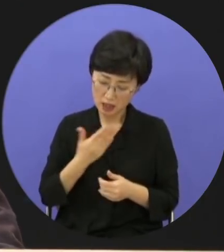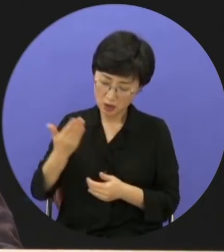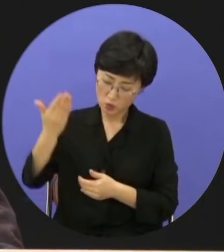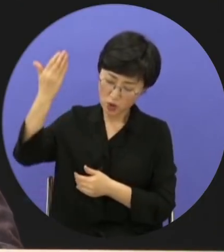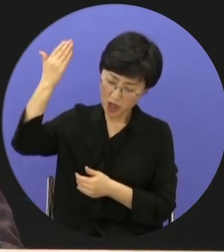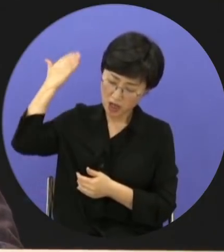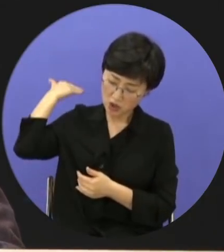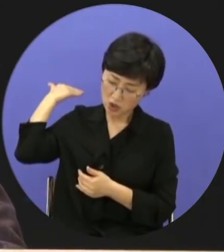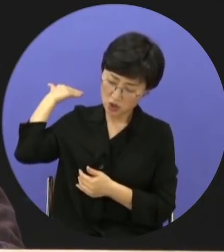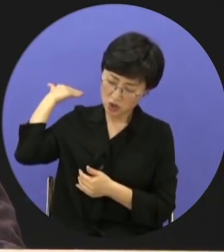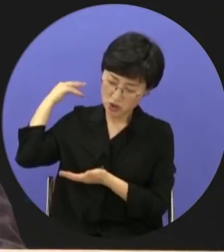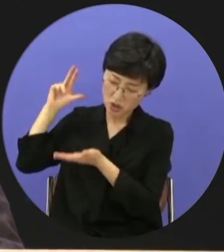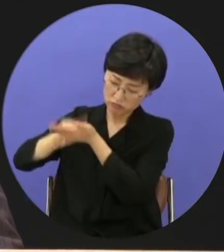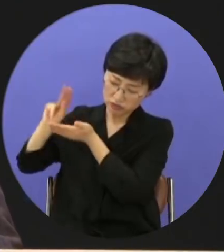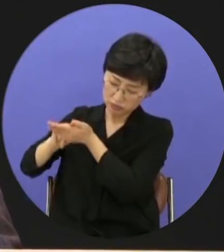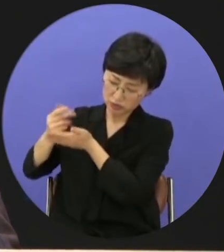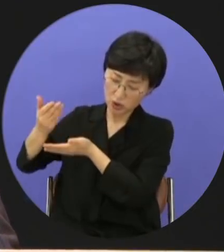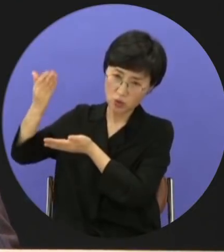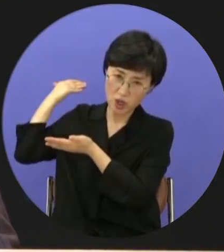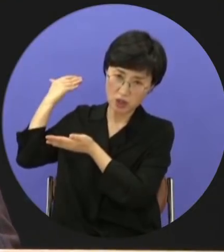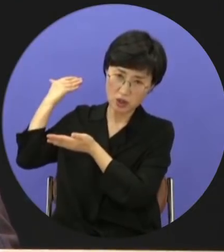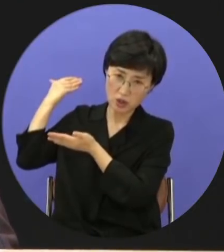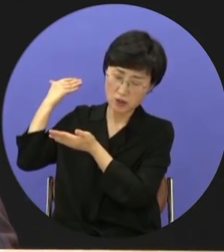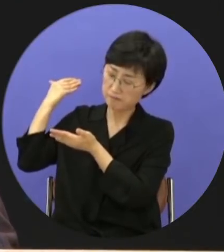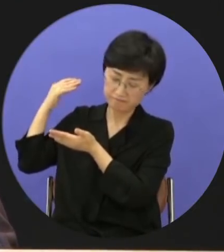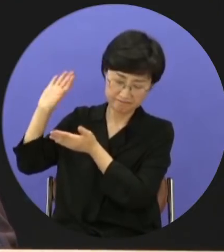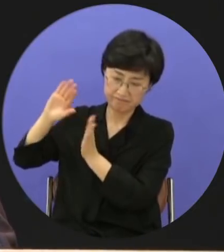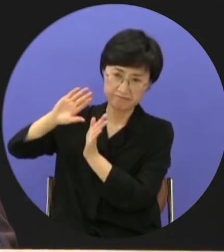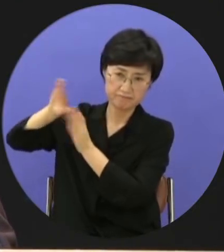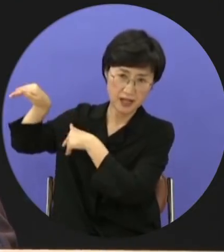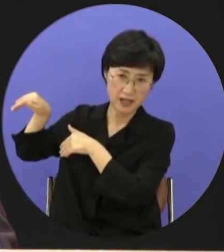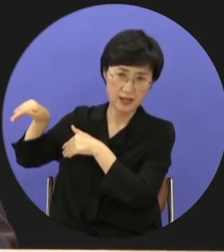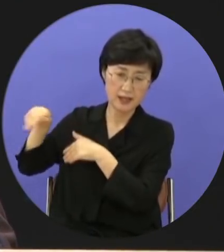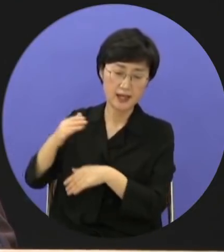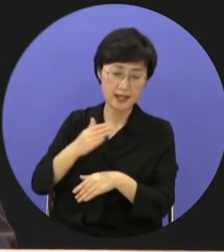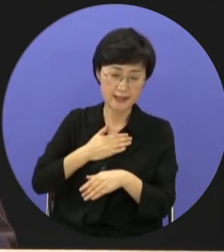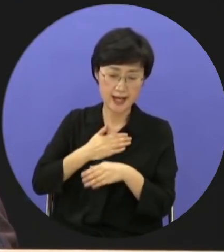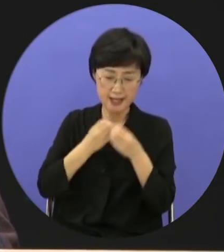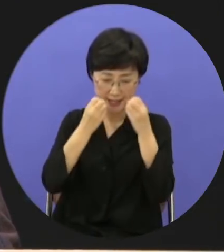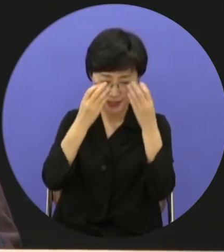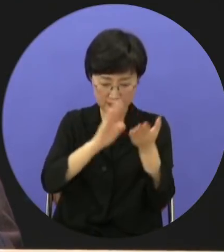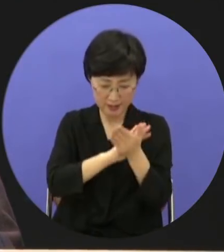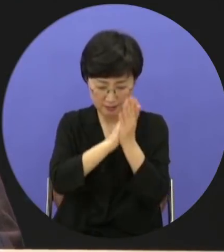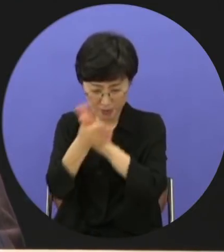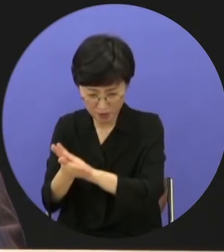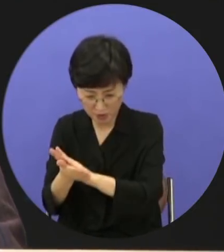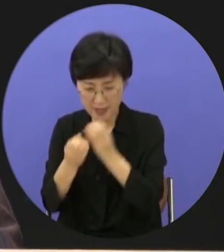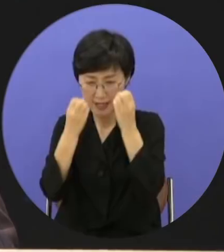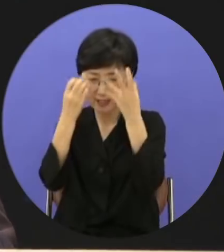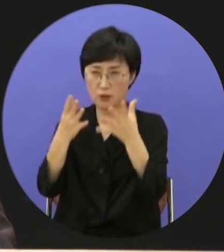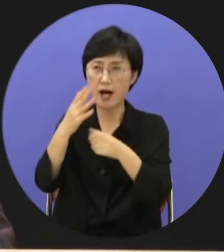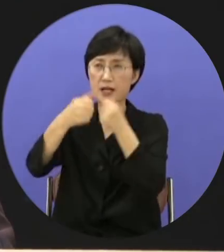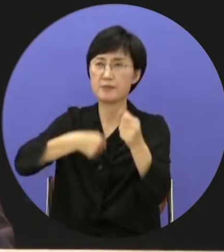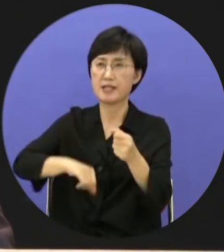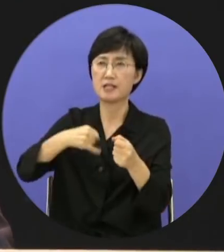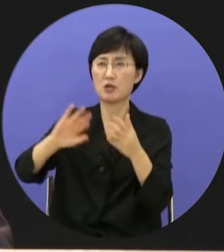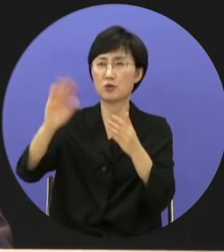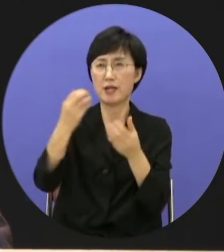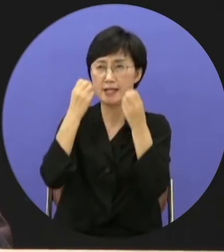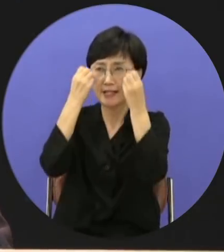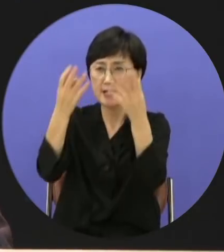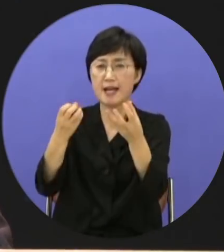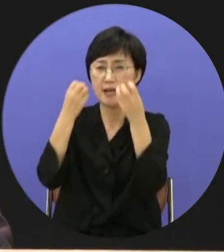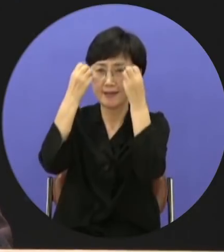저주는 완전히 무너지고 나는 하나님의 자녀 새 사람이 됐다. My past, all my curses have been completely destroyed, have been